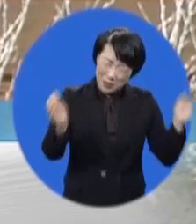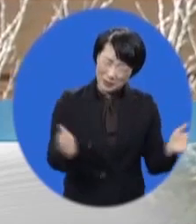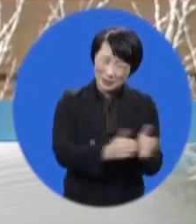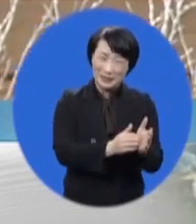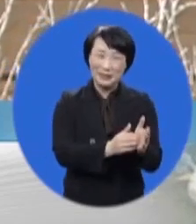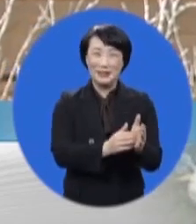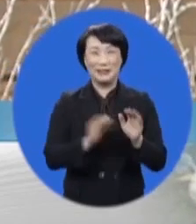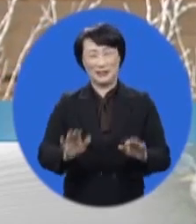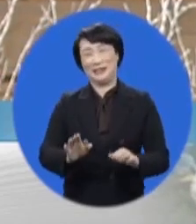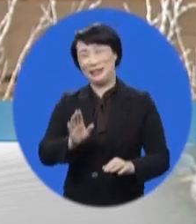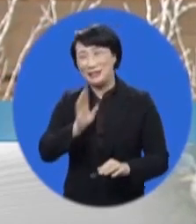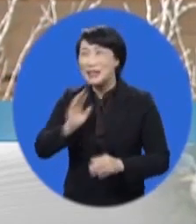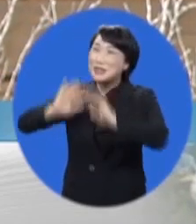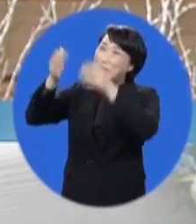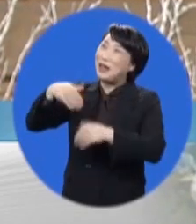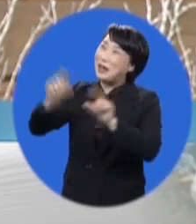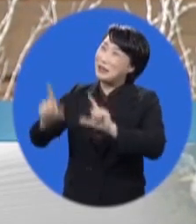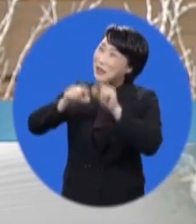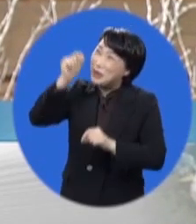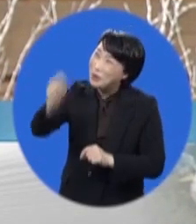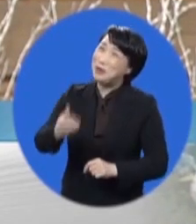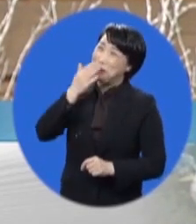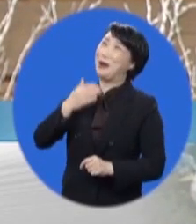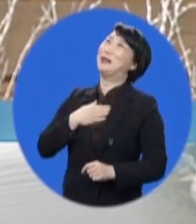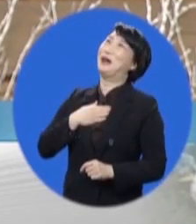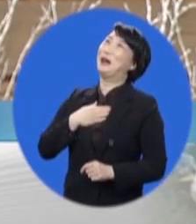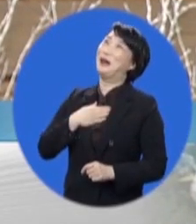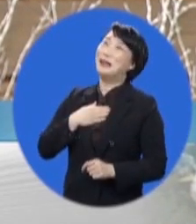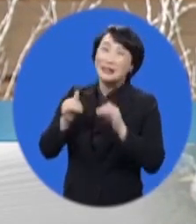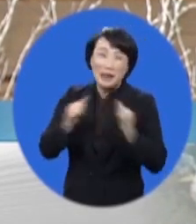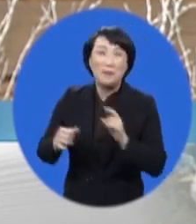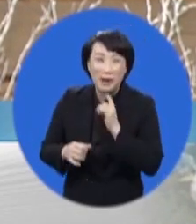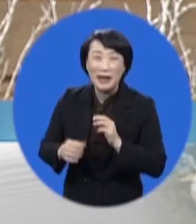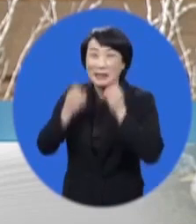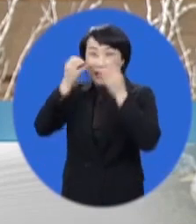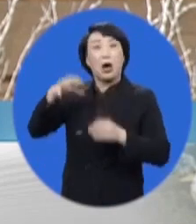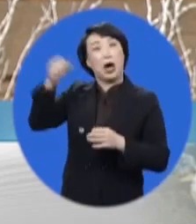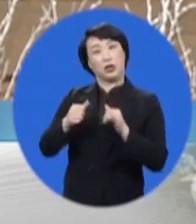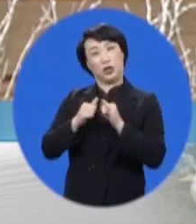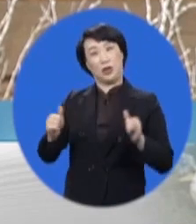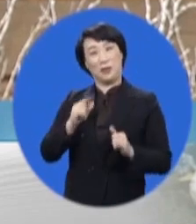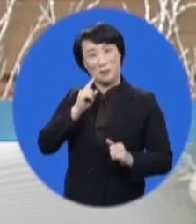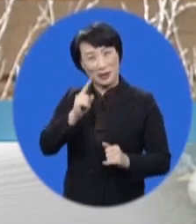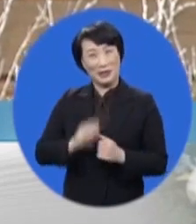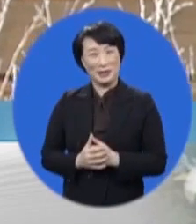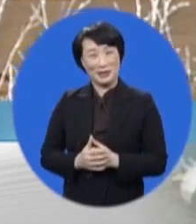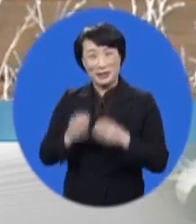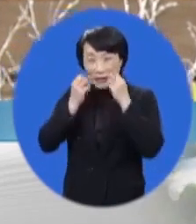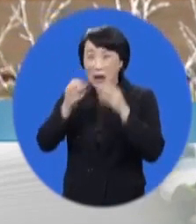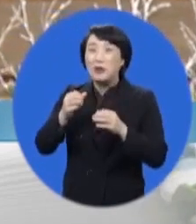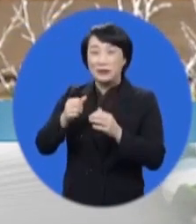마감하고 정말로 천국에서 영원히 살고 싶다. 이런 사람만이 새 것을 가진 사람이요,